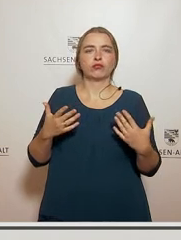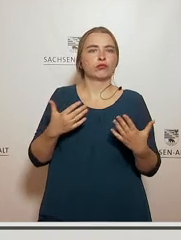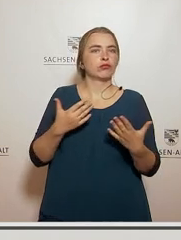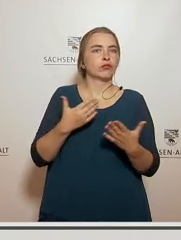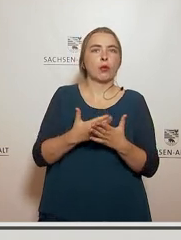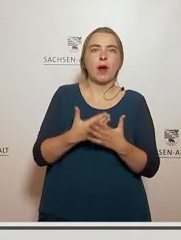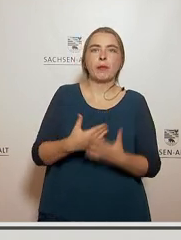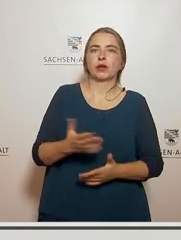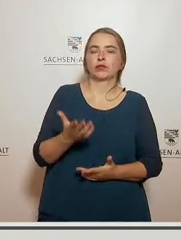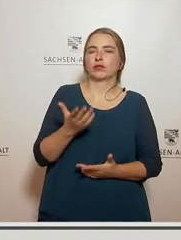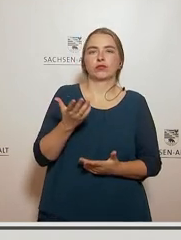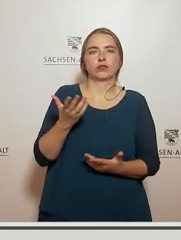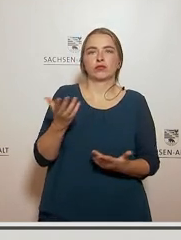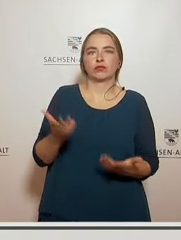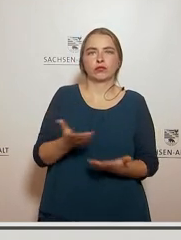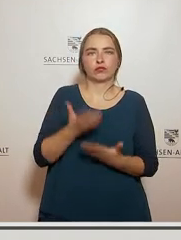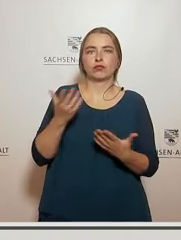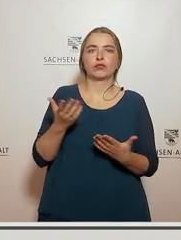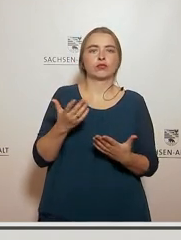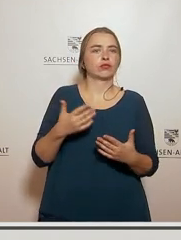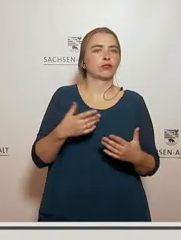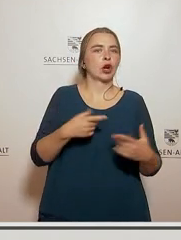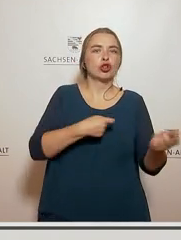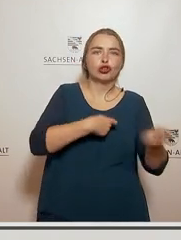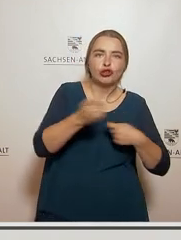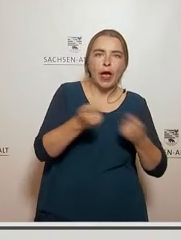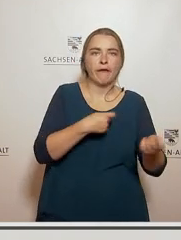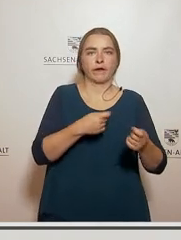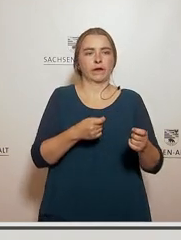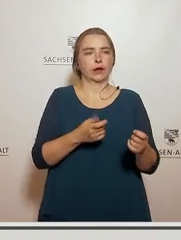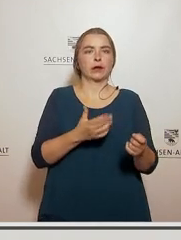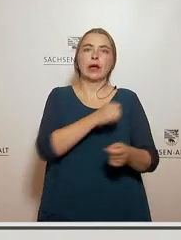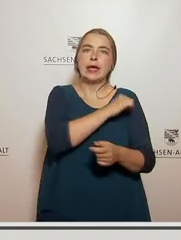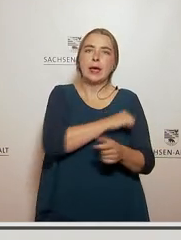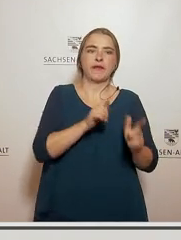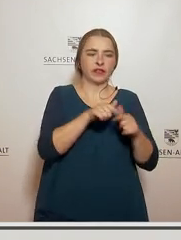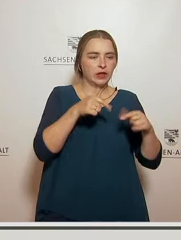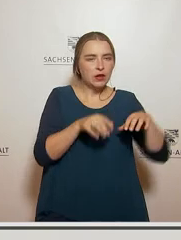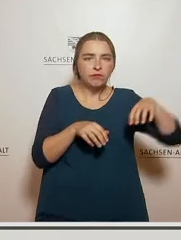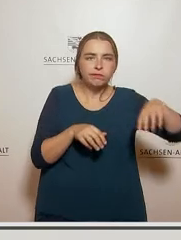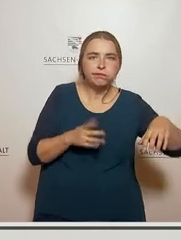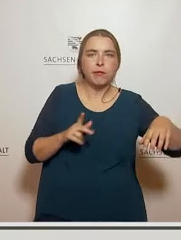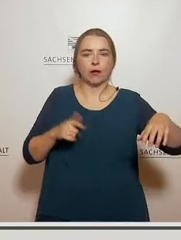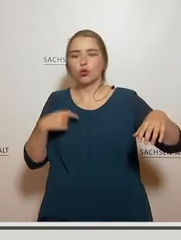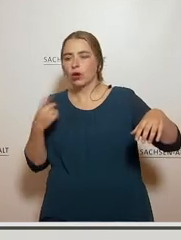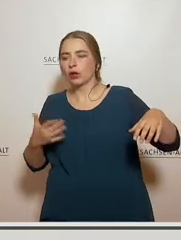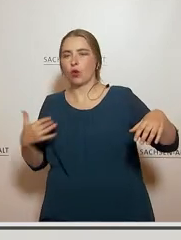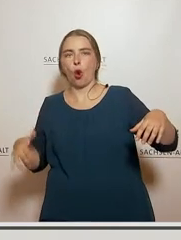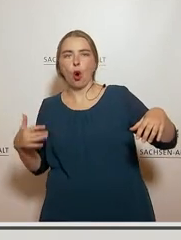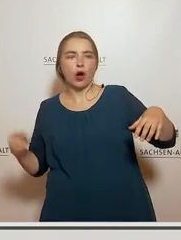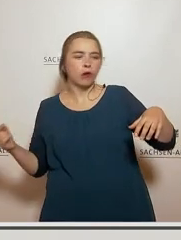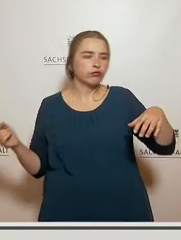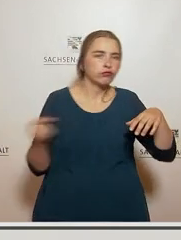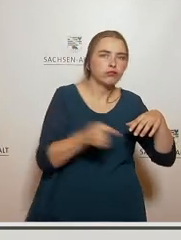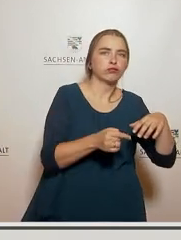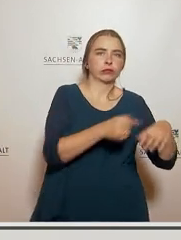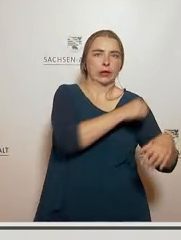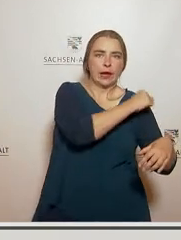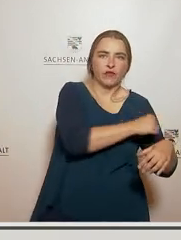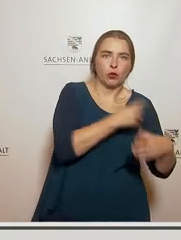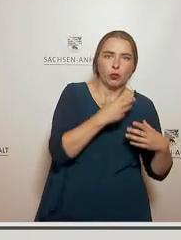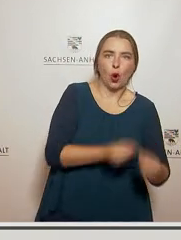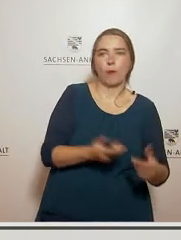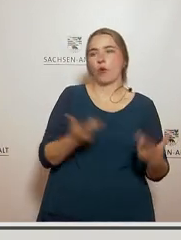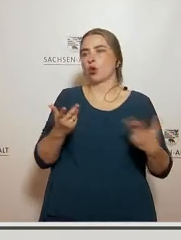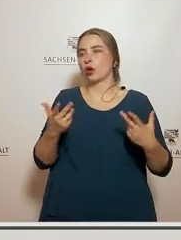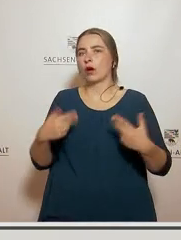an Stellen wie Supermärkte, in Einkaufszentren, an den Stadien oder